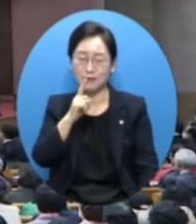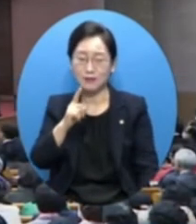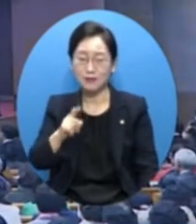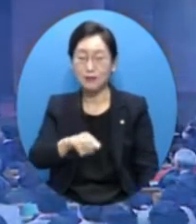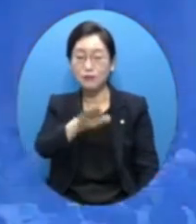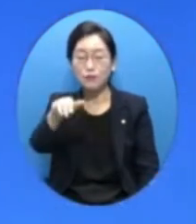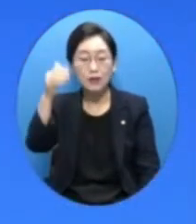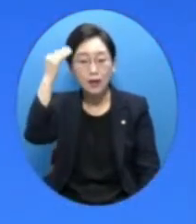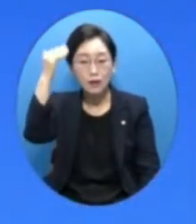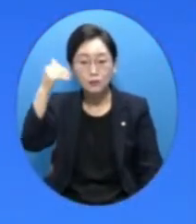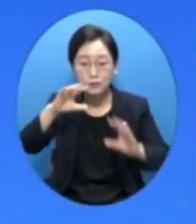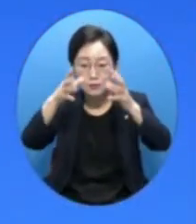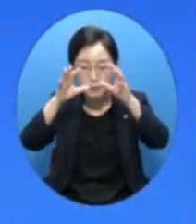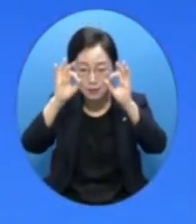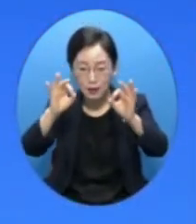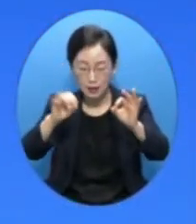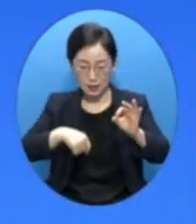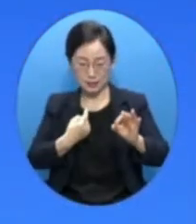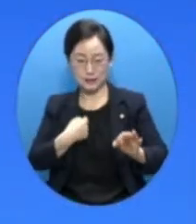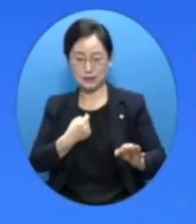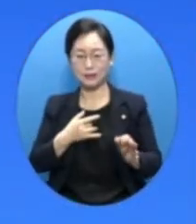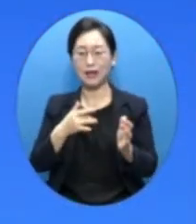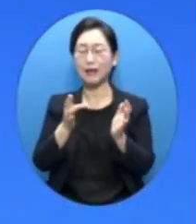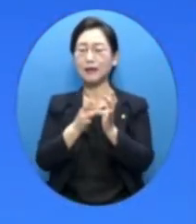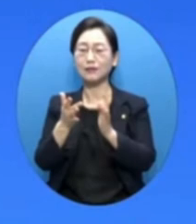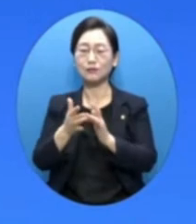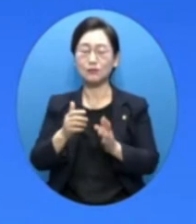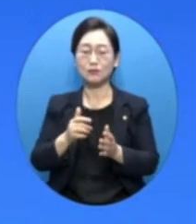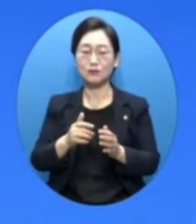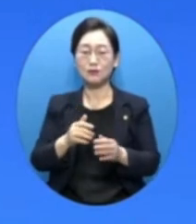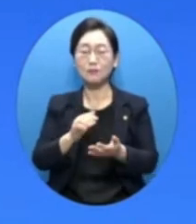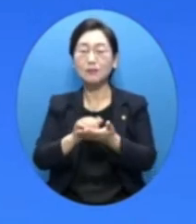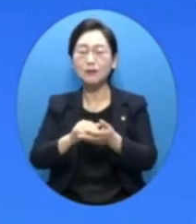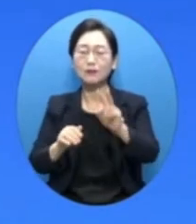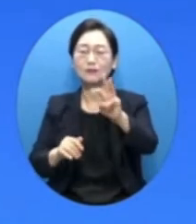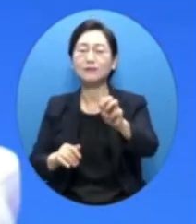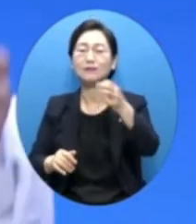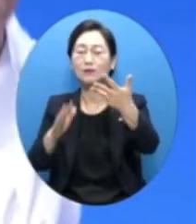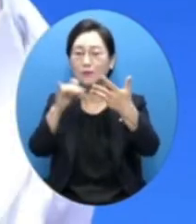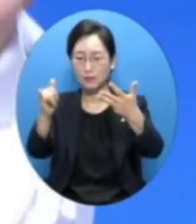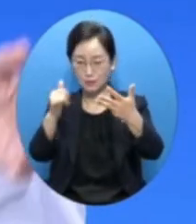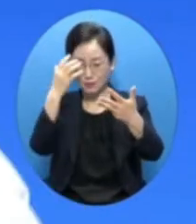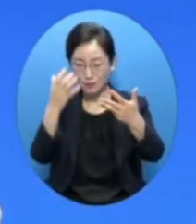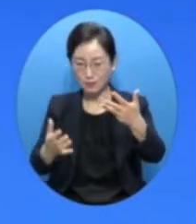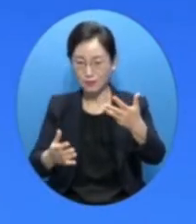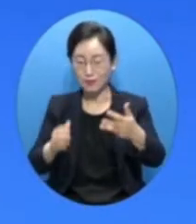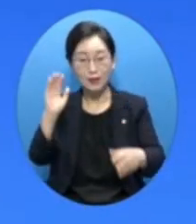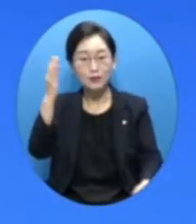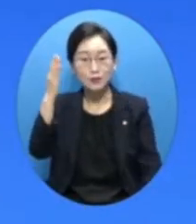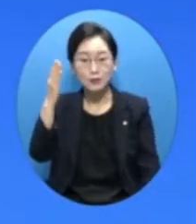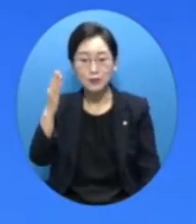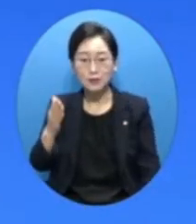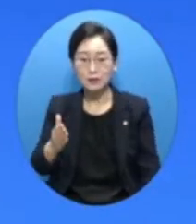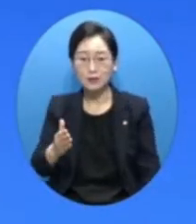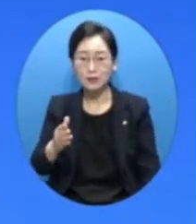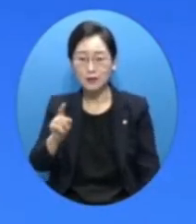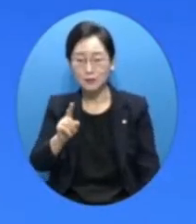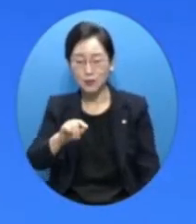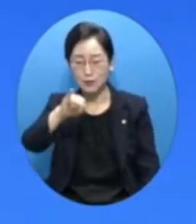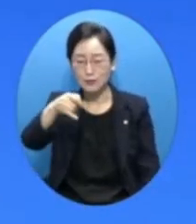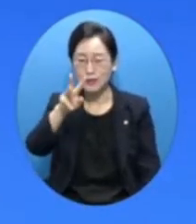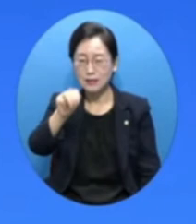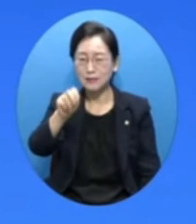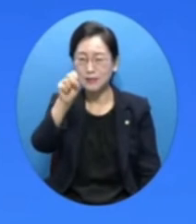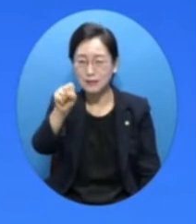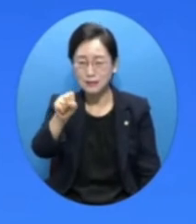해도 자기 자칭 예수라는 사람이 38명이나 된다고 합니다. 최근에 나는 신이다 한 JMS